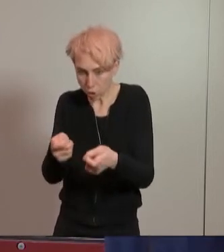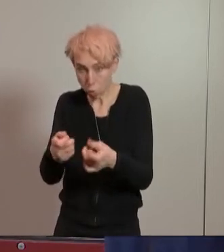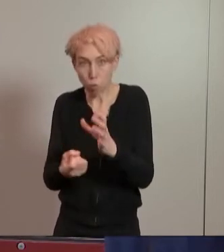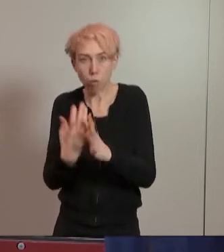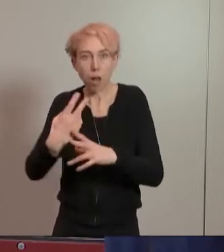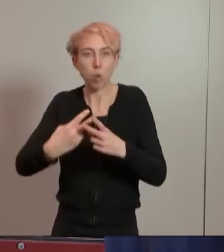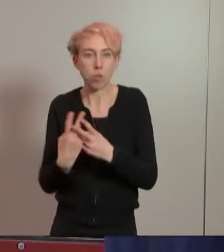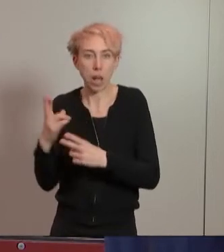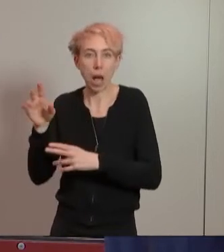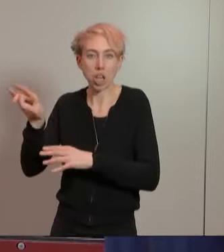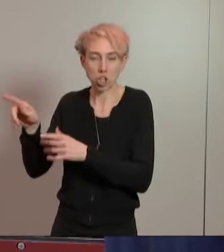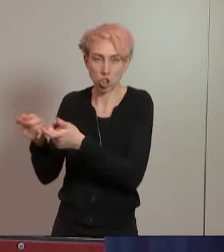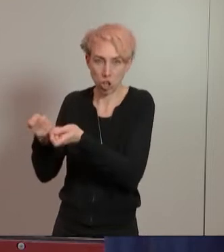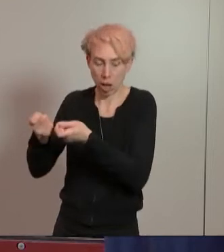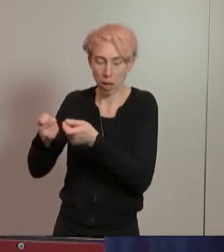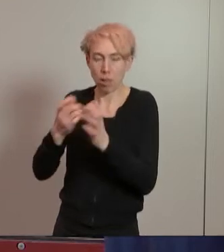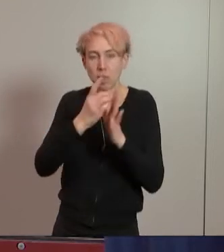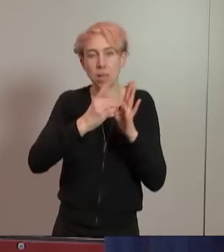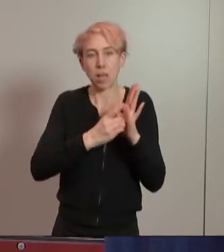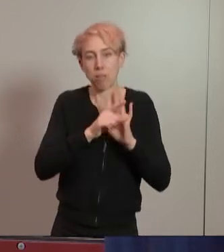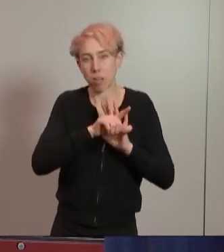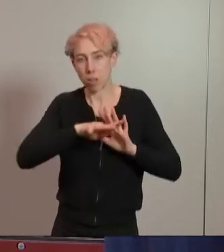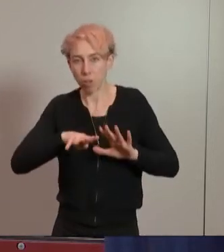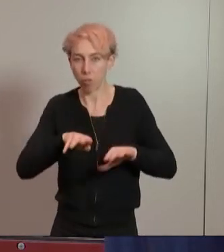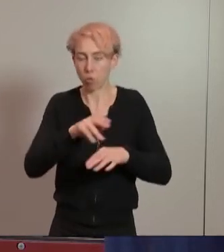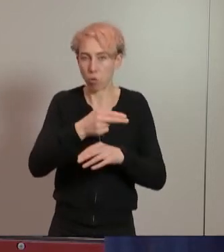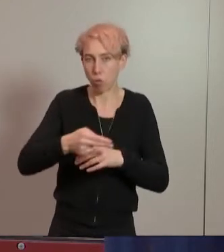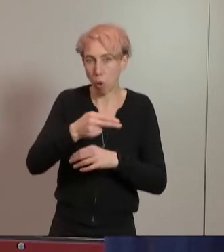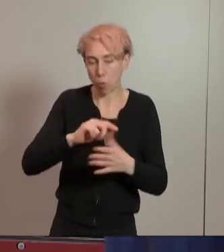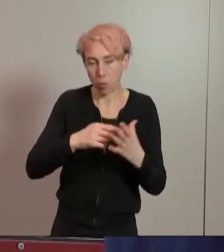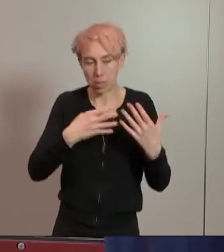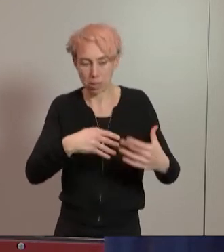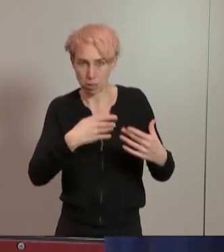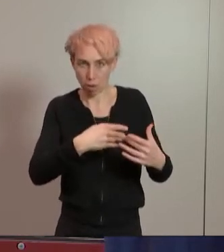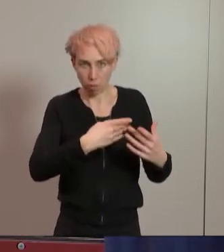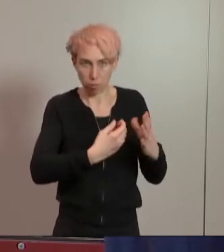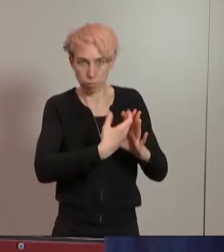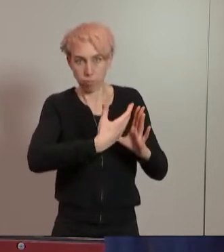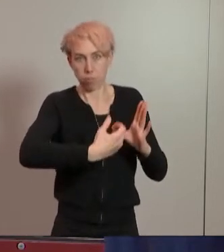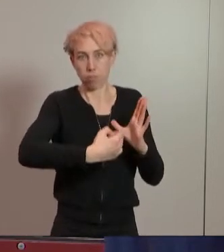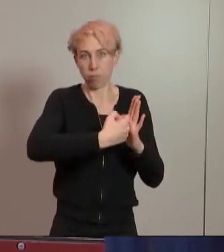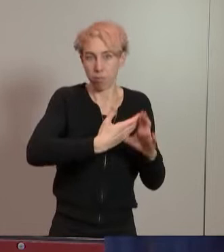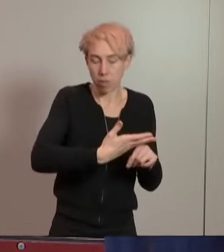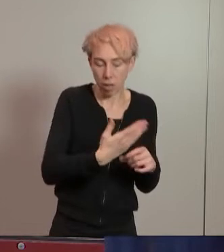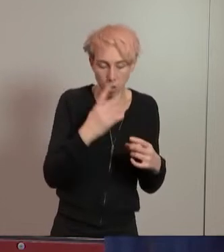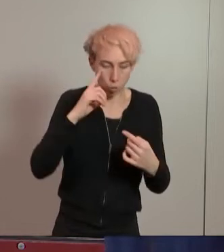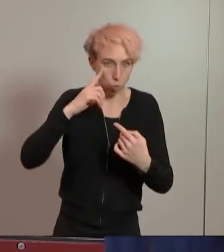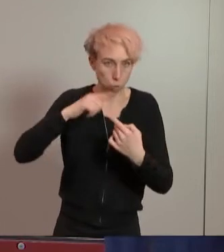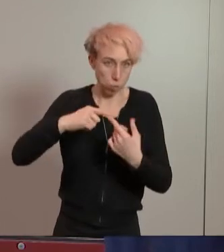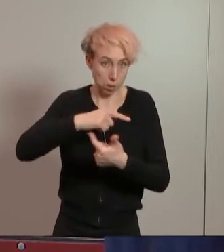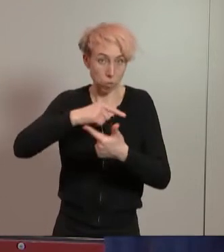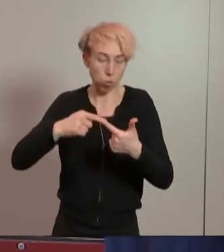ressources humaines défini par un décret du 29 novembre 2019, poursuivent deux objectifs. Déterminer la